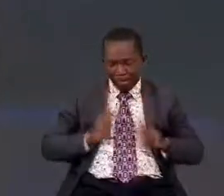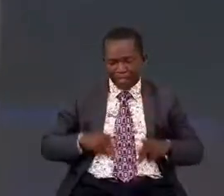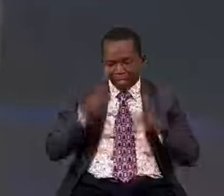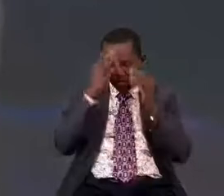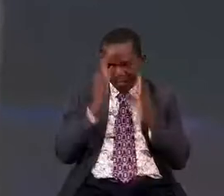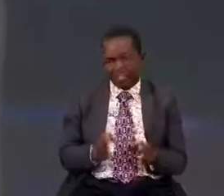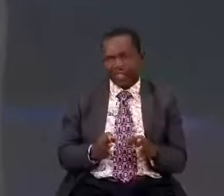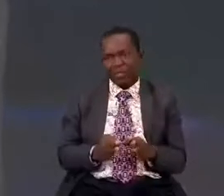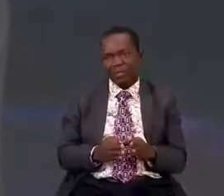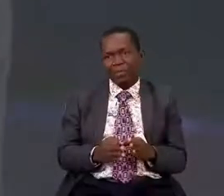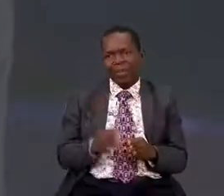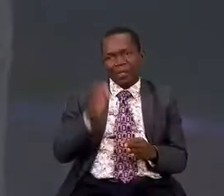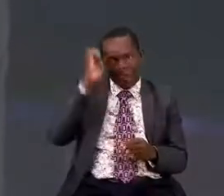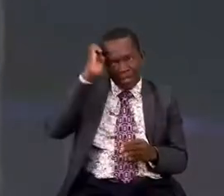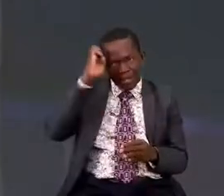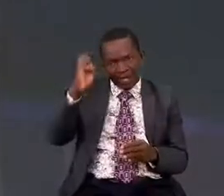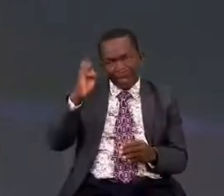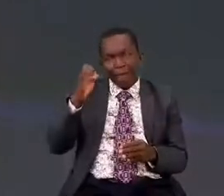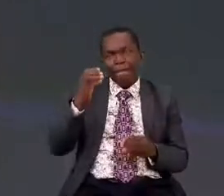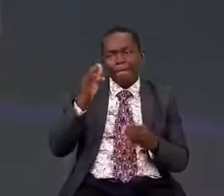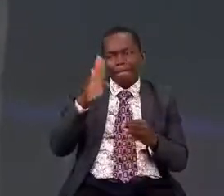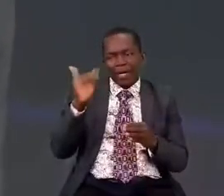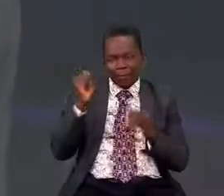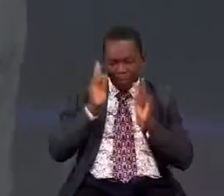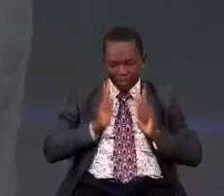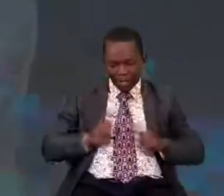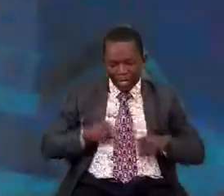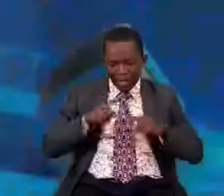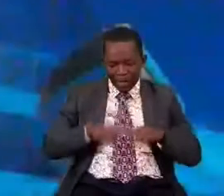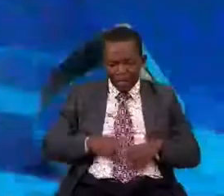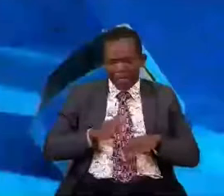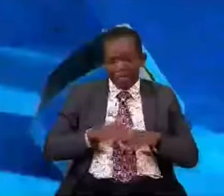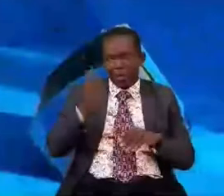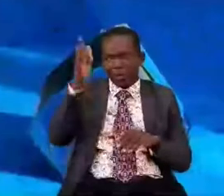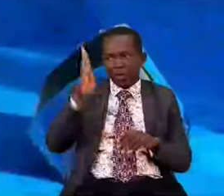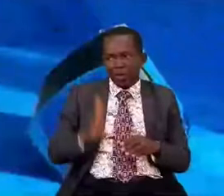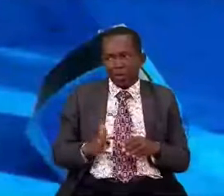lui, par la diligence personnelle, en